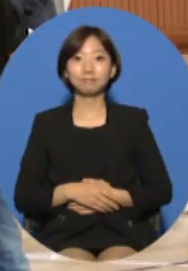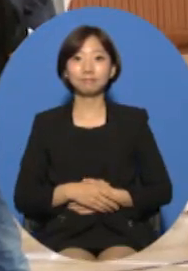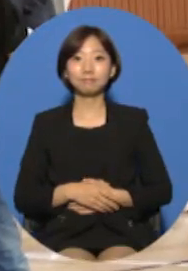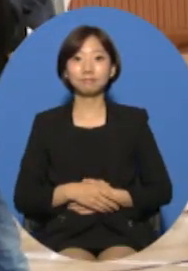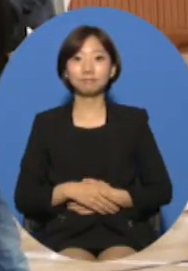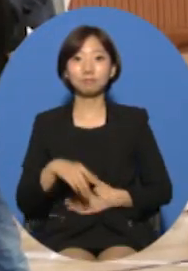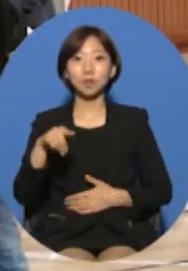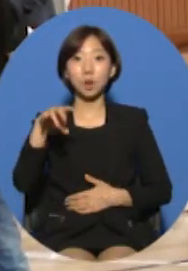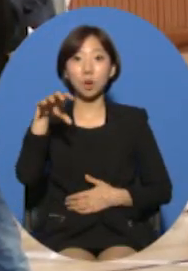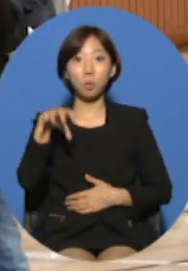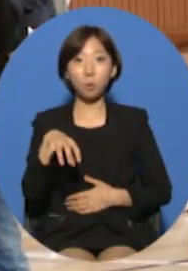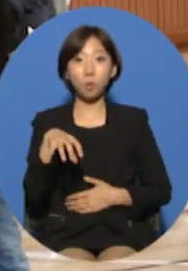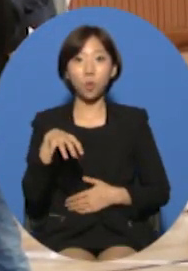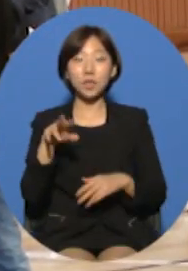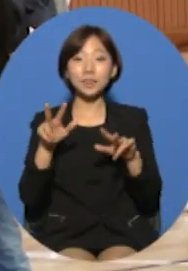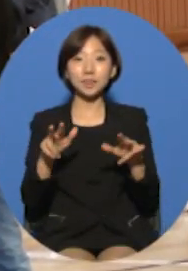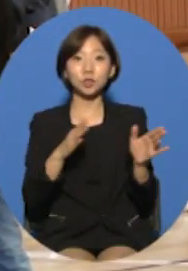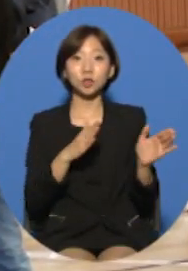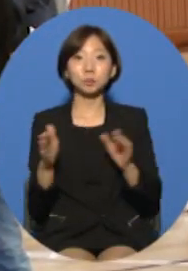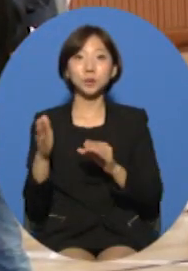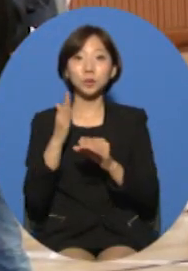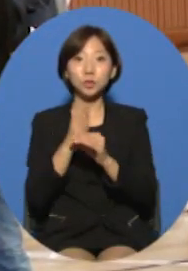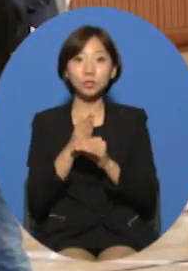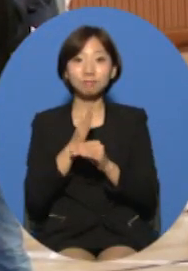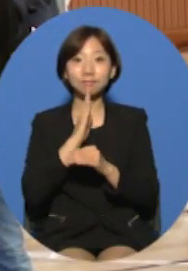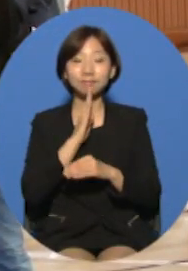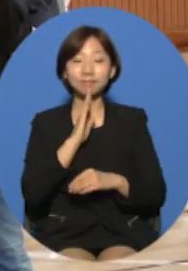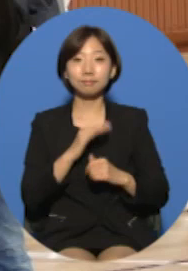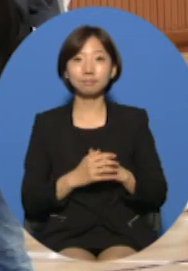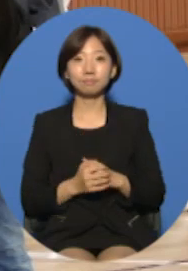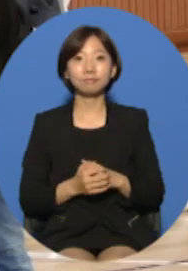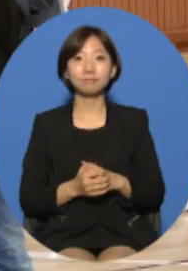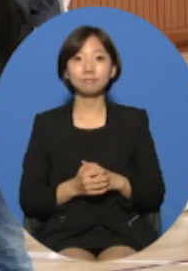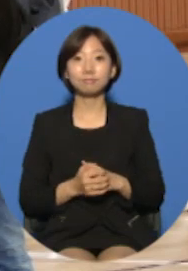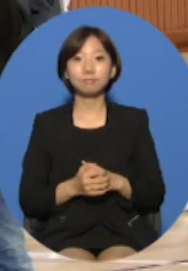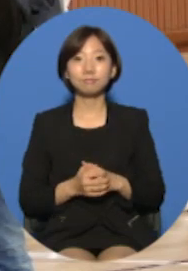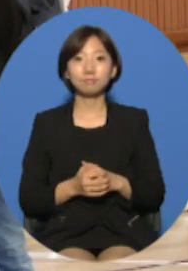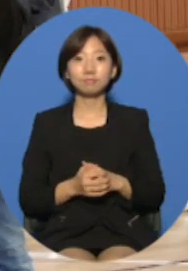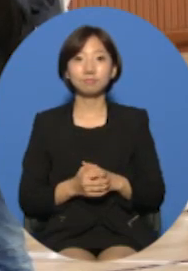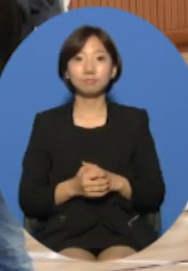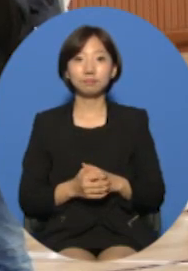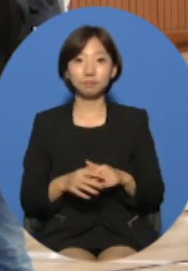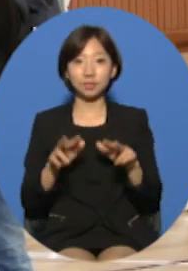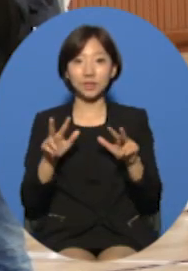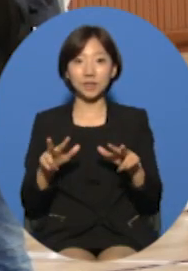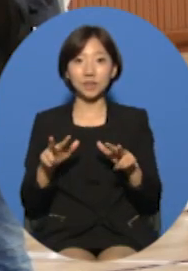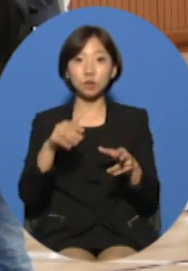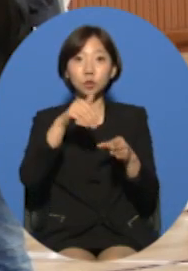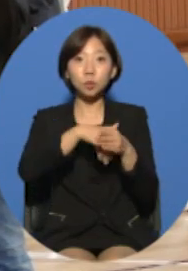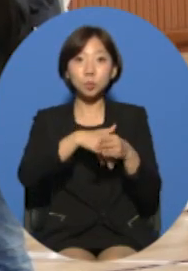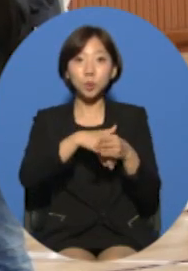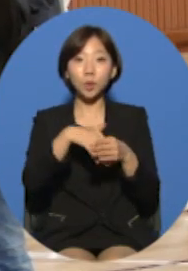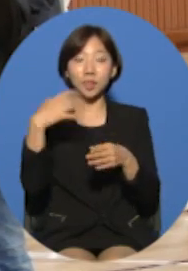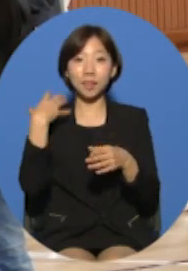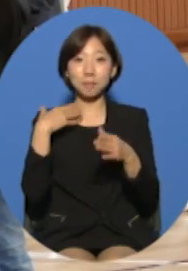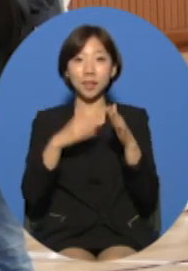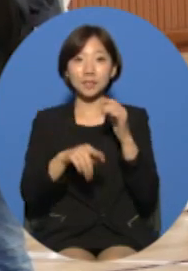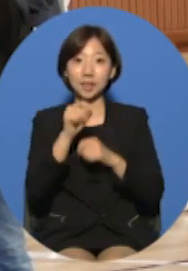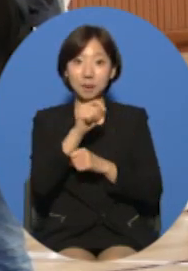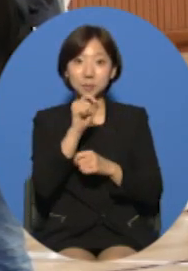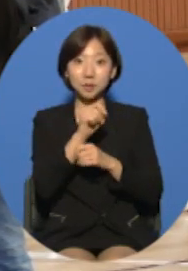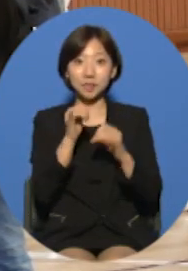자, 이곳은 지금 이제 준비를 하고 있는 화면이죠? 그렇습니다. 네. 지금 그 투표 사무원들하고 네.